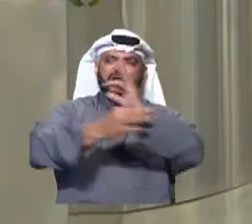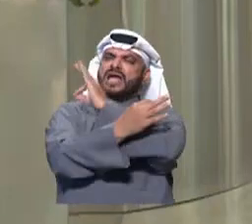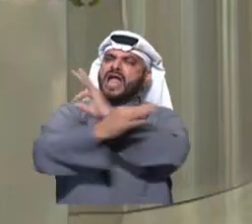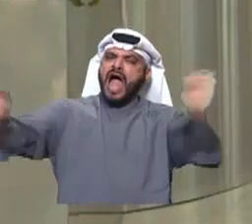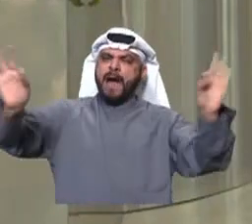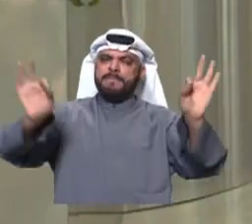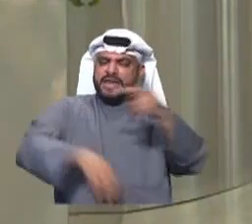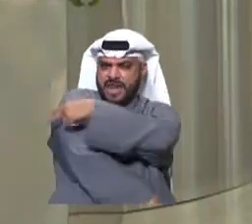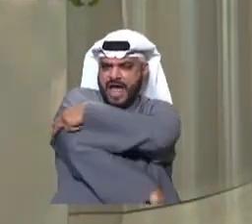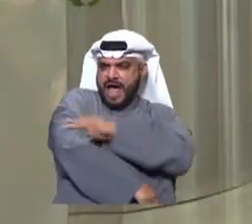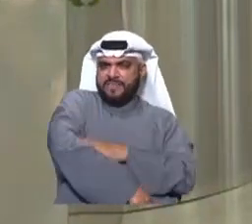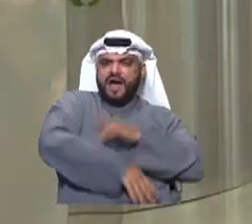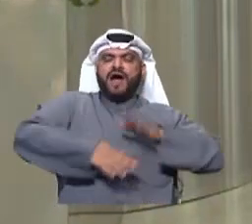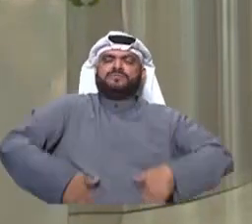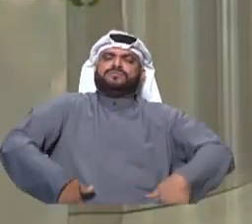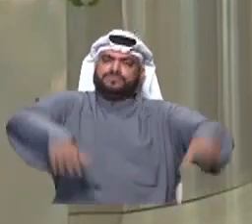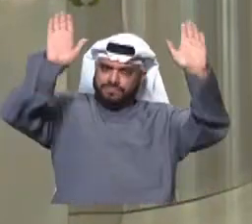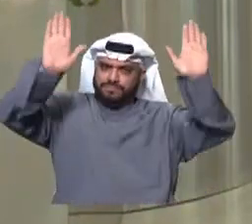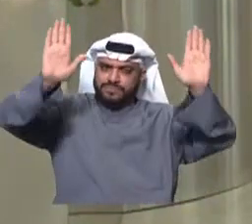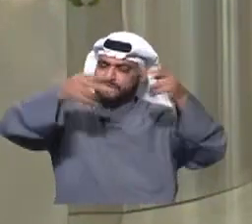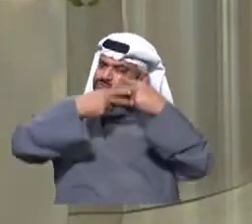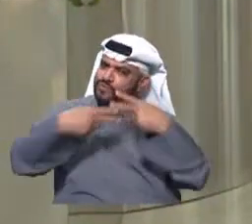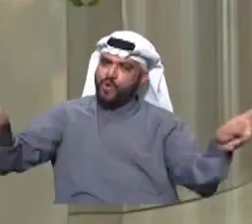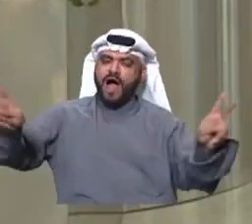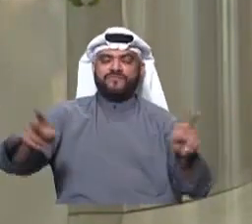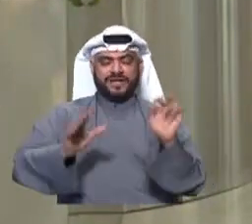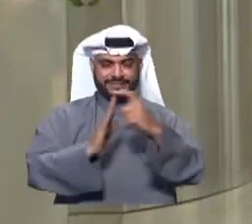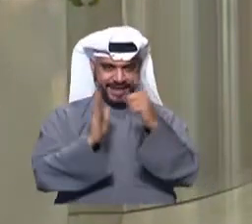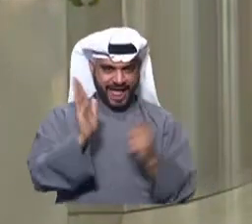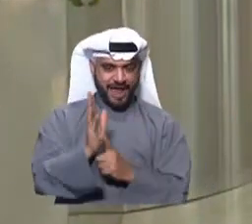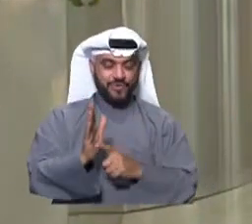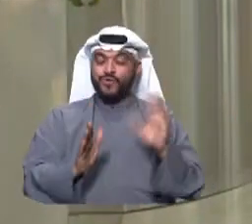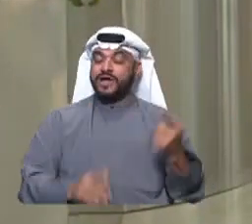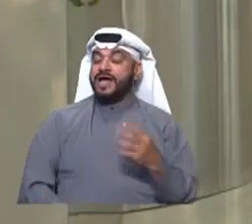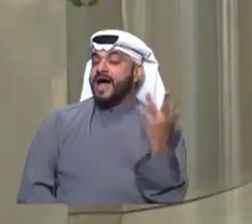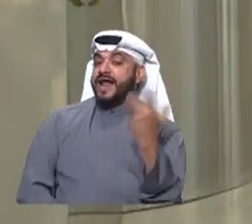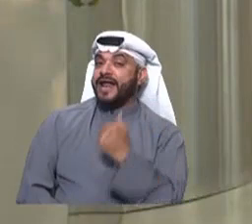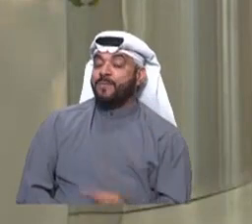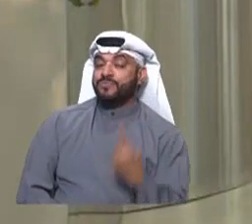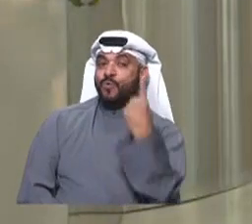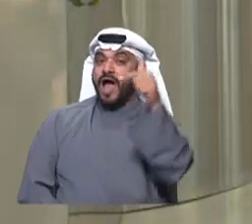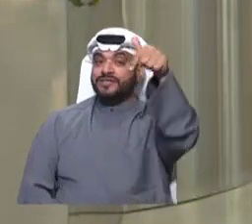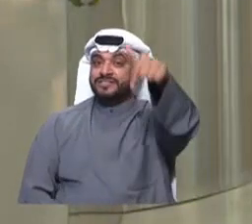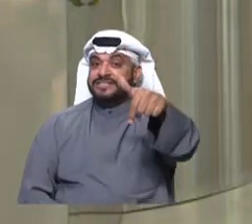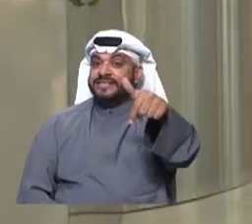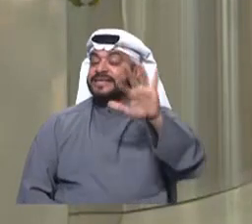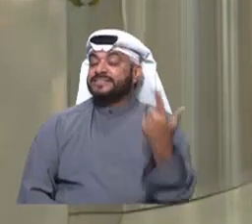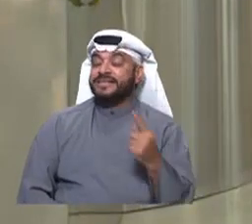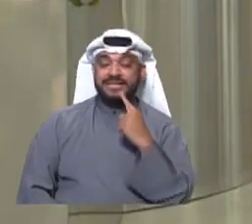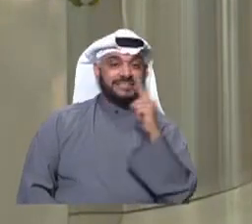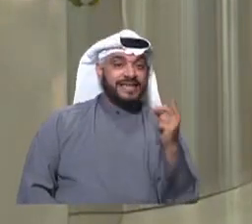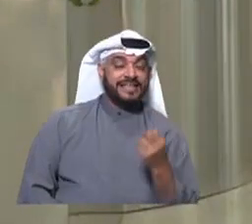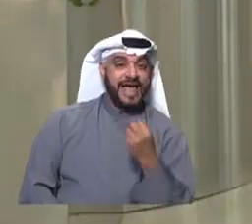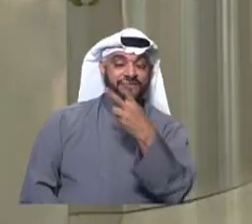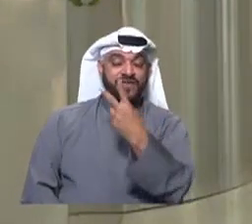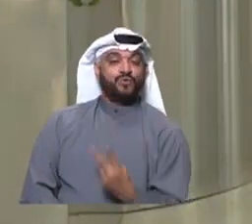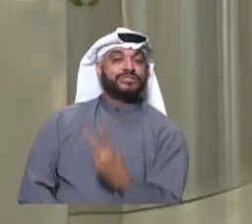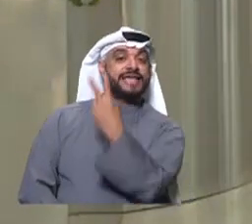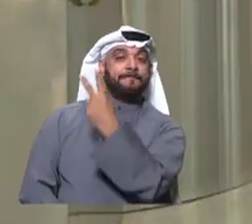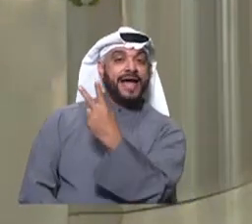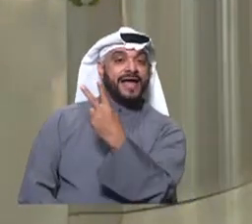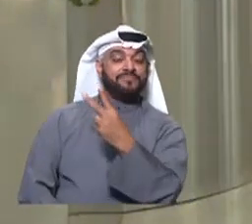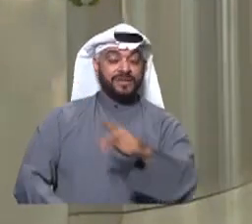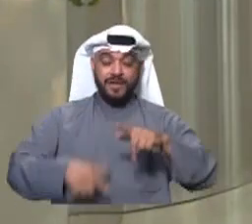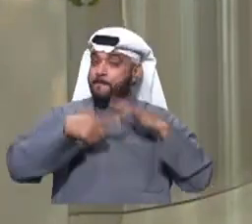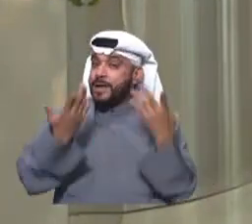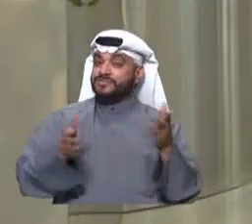المداولة الثانية لمشروع القانون بتعديل بعض أحكام القانون رقم 61 لسنة 2007 بشأن الإعلام